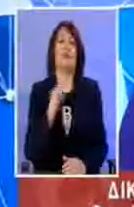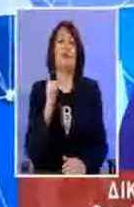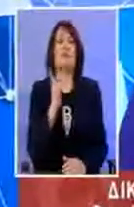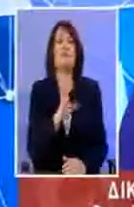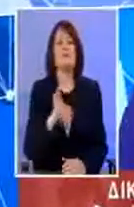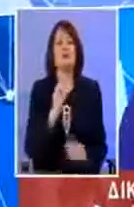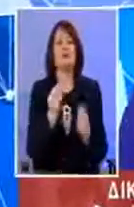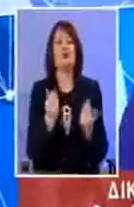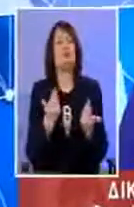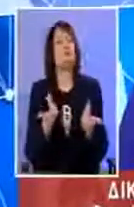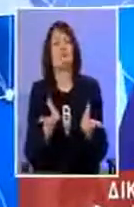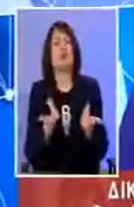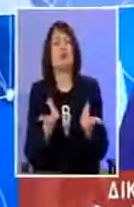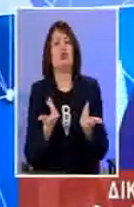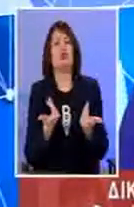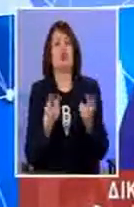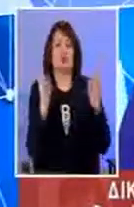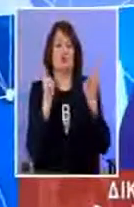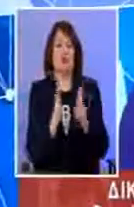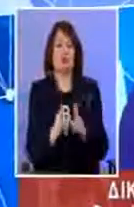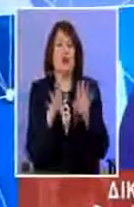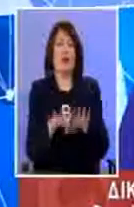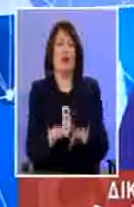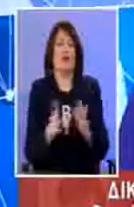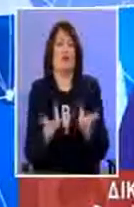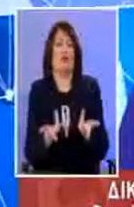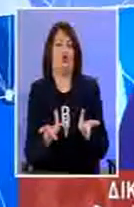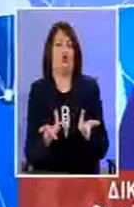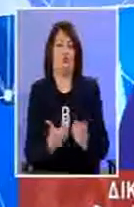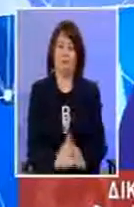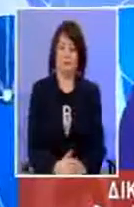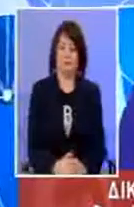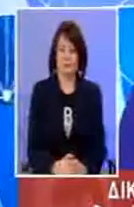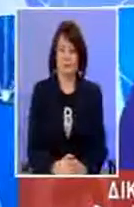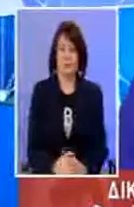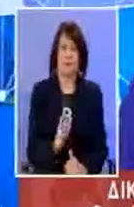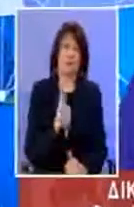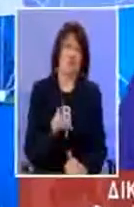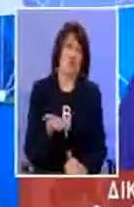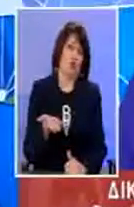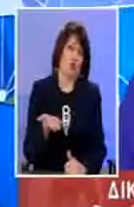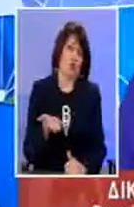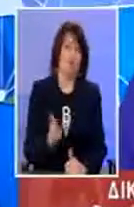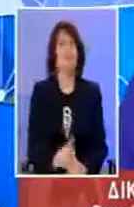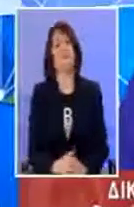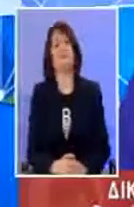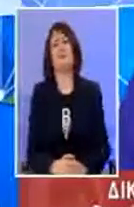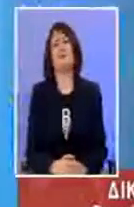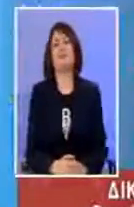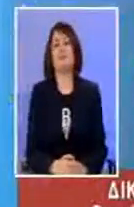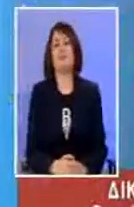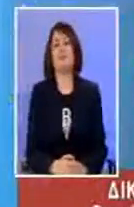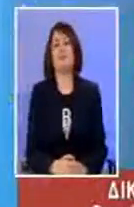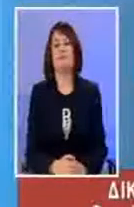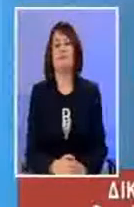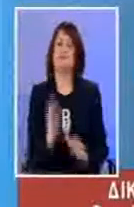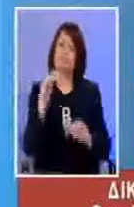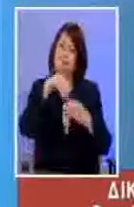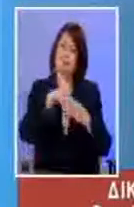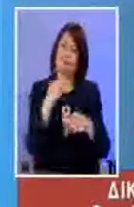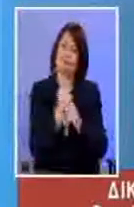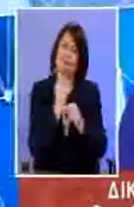τρόπους για να, καταλαβαίνετε, να μειώσουν όσο το δυνατόν και να εντάξουν μέσα στο χώρο εργασίας